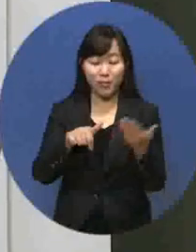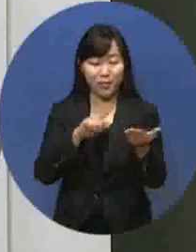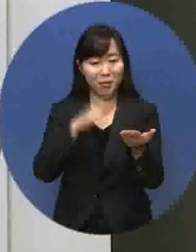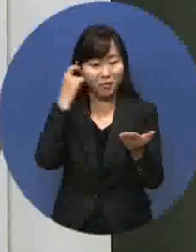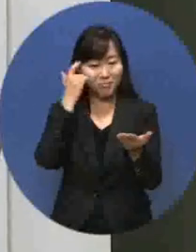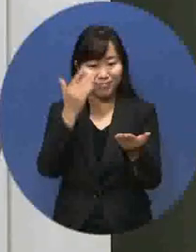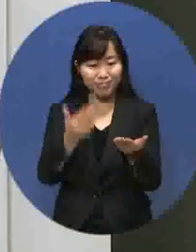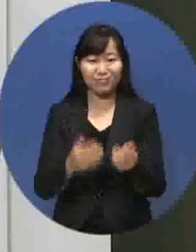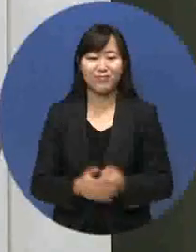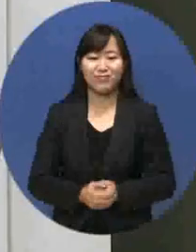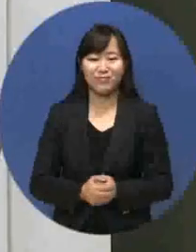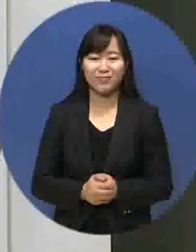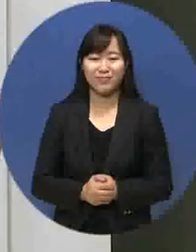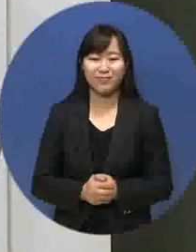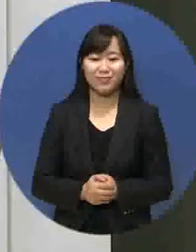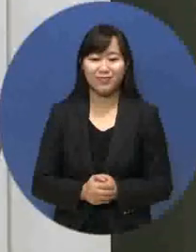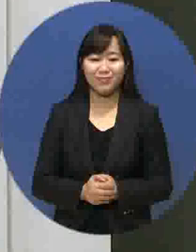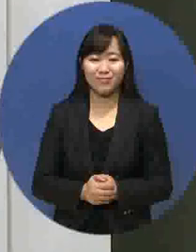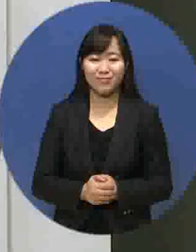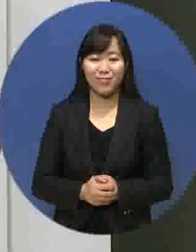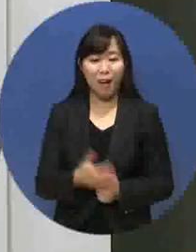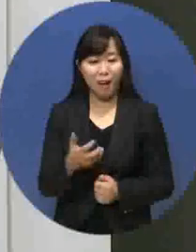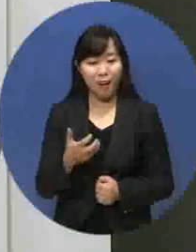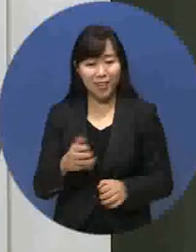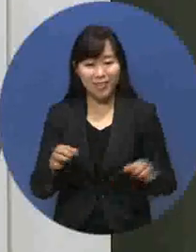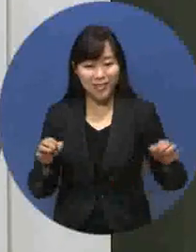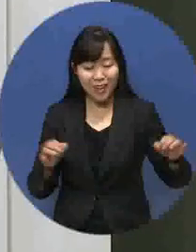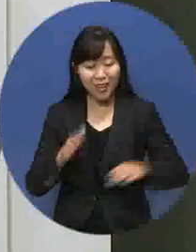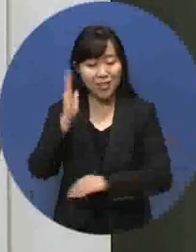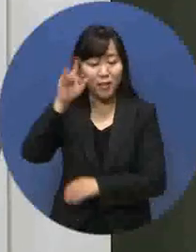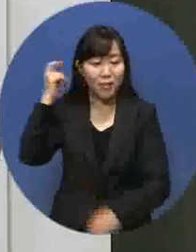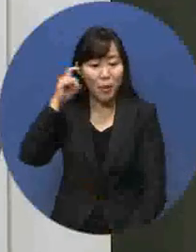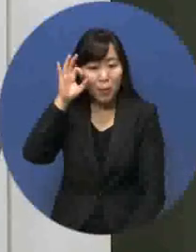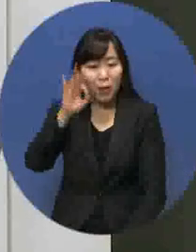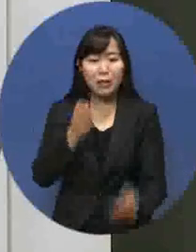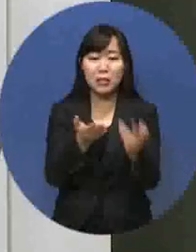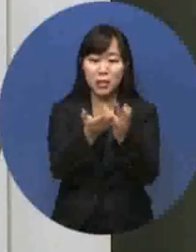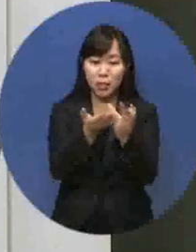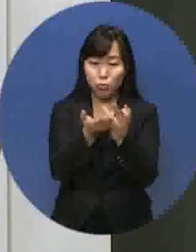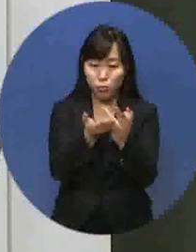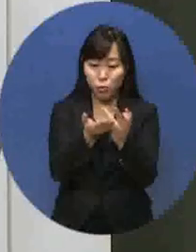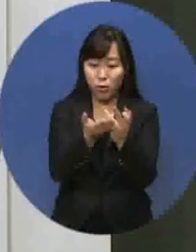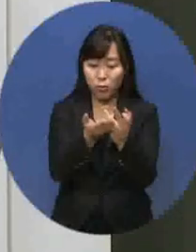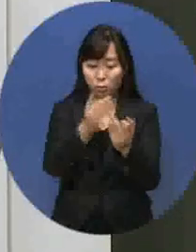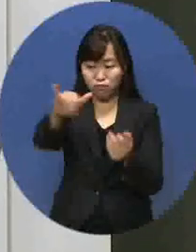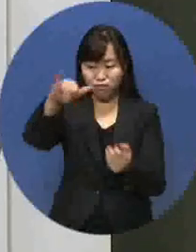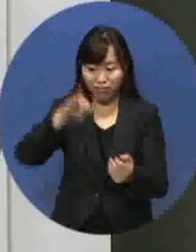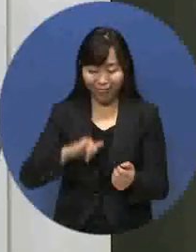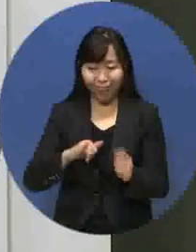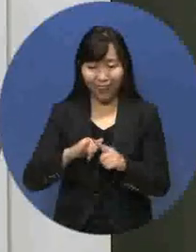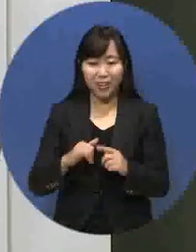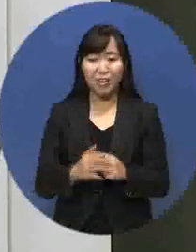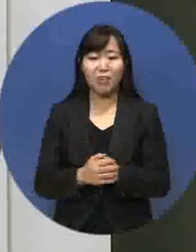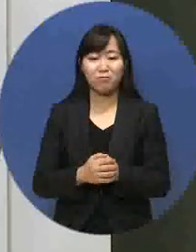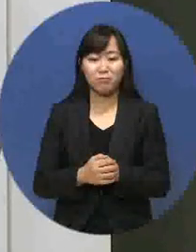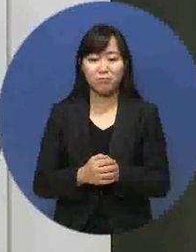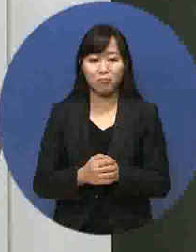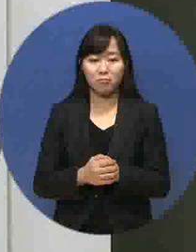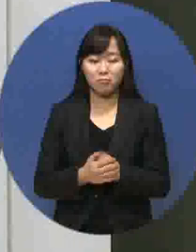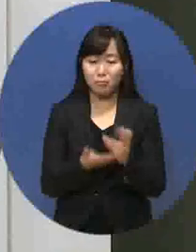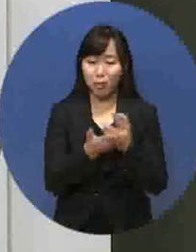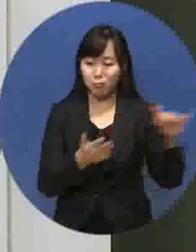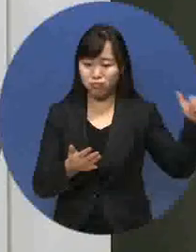좀 물어봐야겠어요. 아니, 아까 잠깐 얘기 들으니까 뭐 제주도에서 올라왔는데. 네, 예, 예. 아니, 엉뚱하게